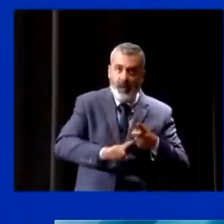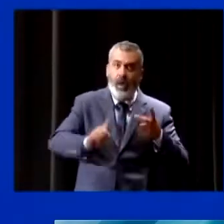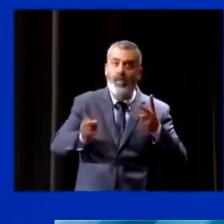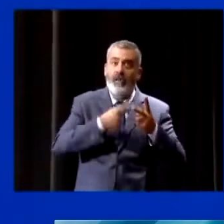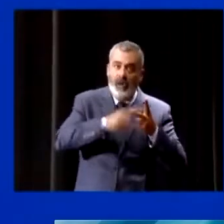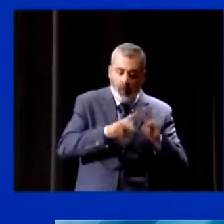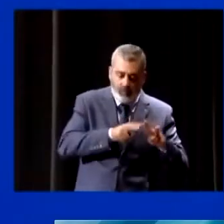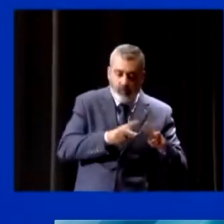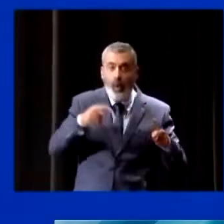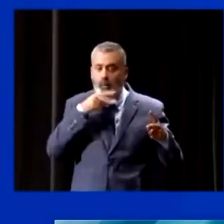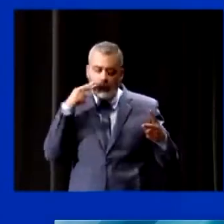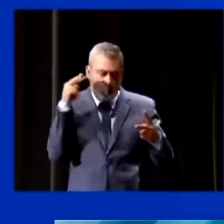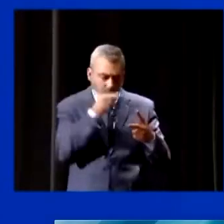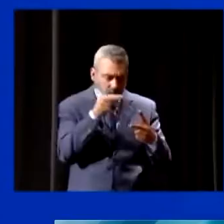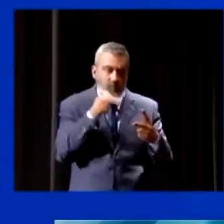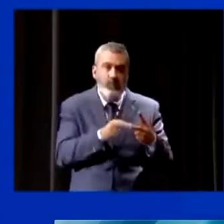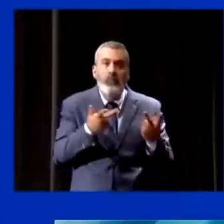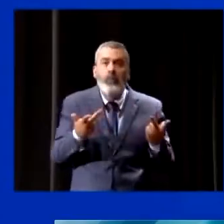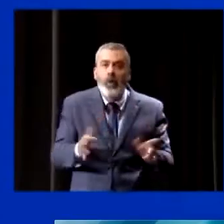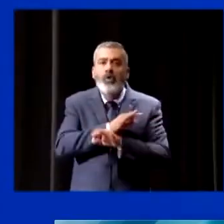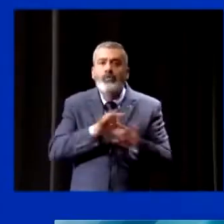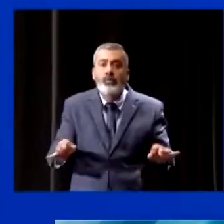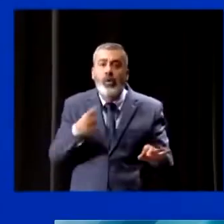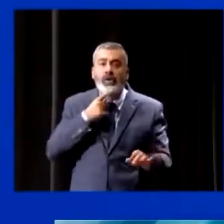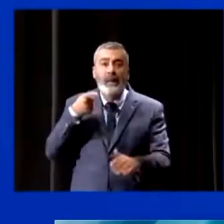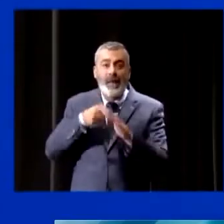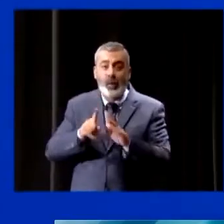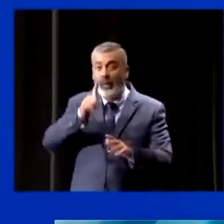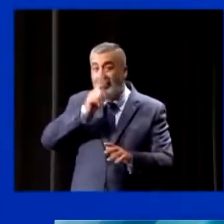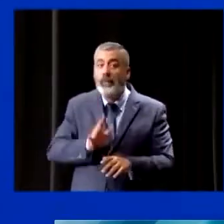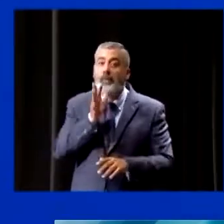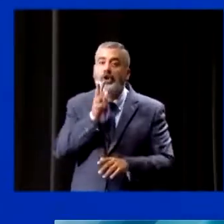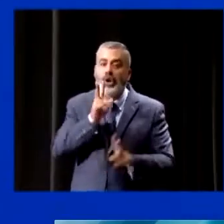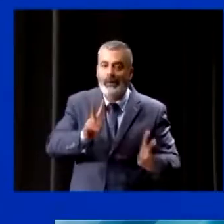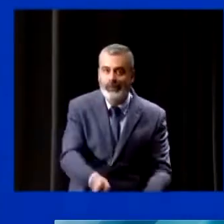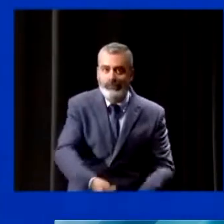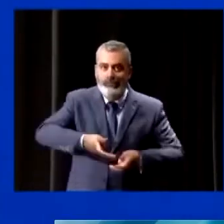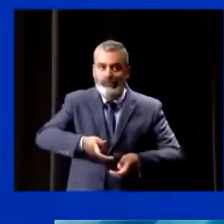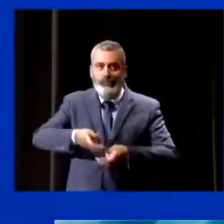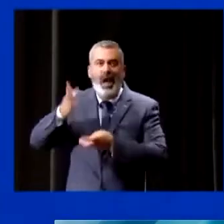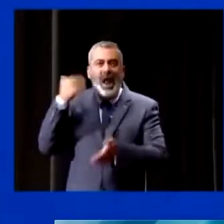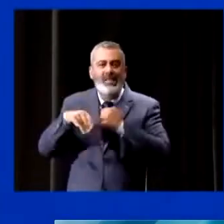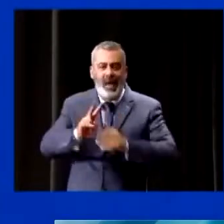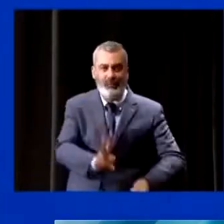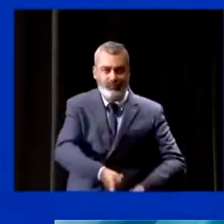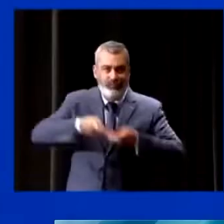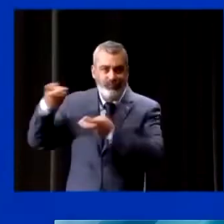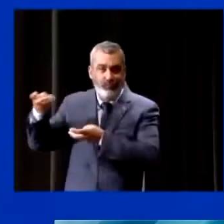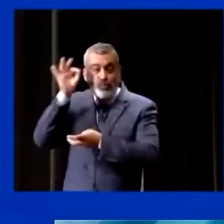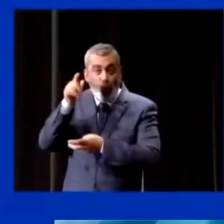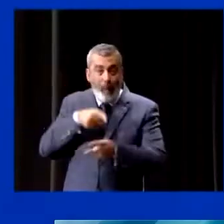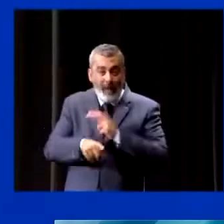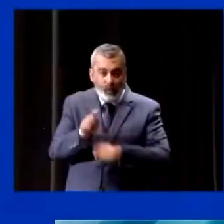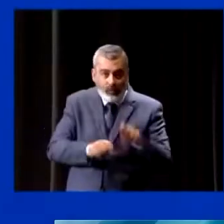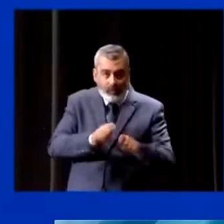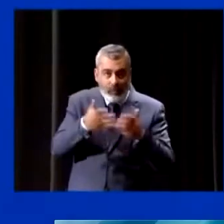αποφάσισε ο Πρωθυπουργός να προχωρήσει το μετρό με την απόσπαση, την προσωρινή απόσπαση των αρχαιοτήτων στο σταθμό του μετρό, ώστε να γίνει το τεχνικό